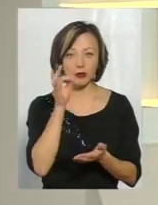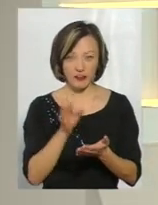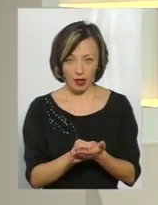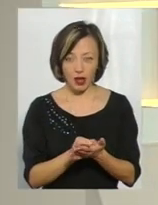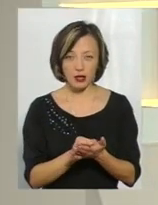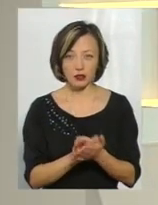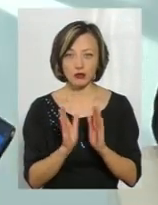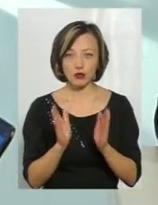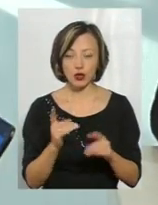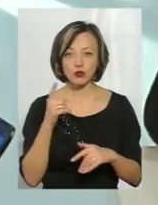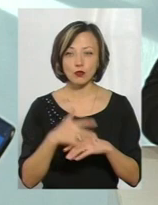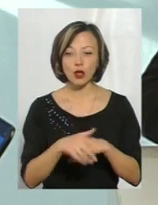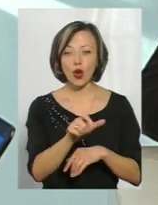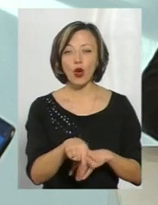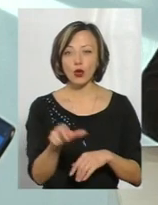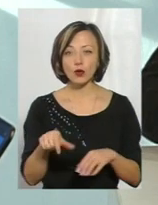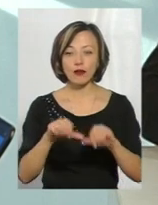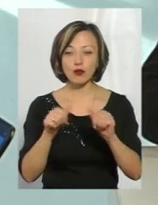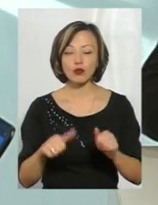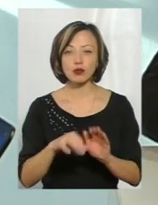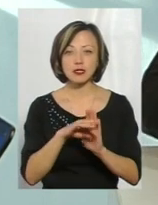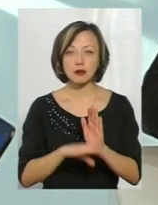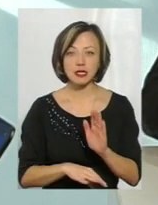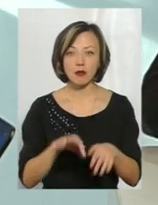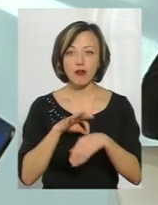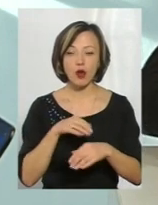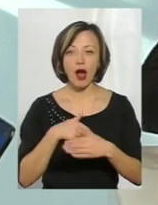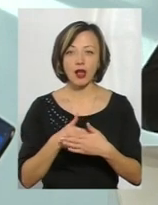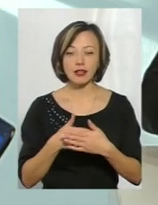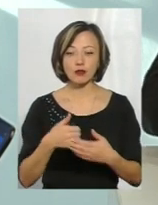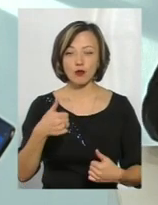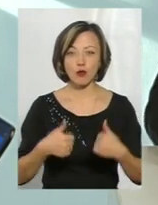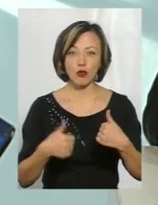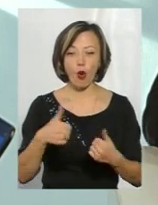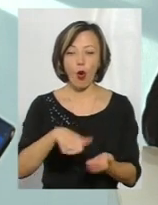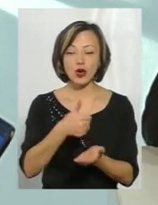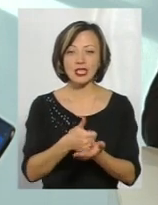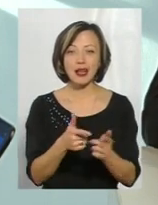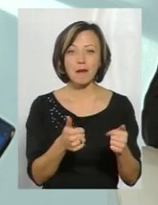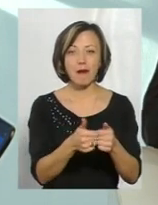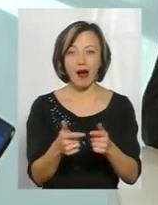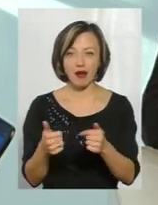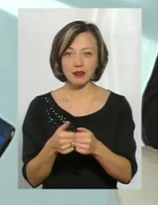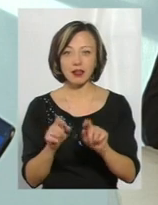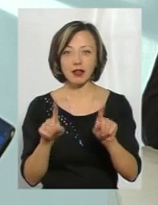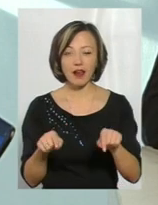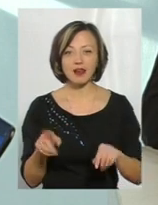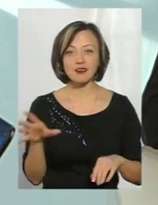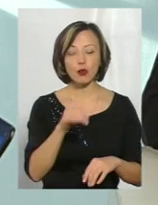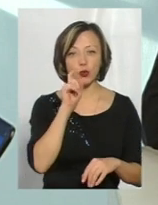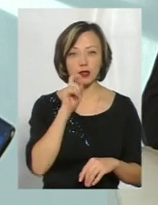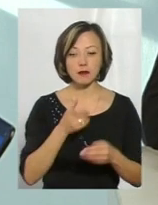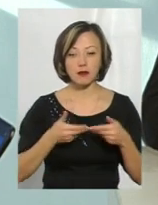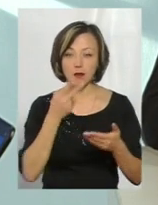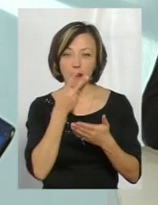І яка відповідальність буде. Розуміють ті люди, які формують списки, які проводять активну боротьбу, тобто очільники партій. Можливо, навіть всеукраїнські. Тому що